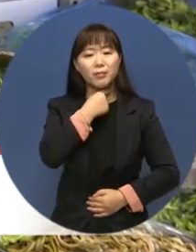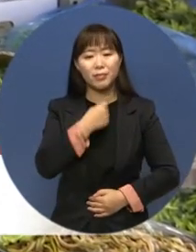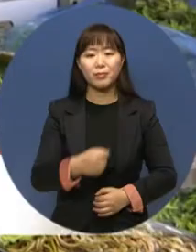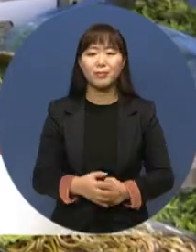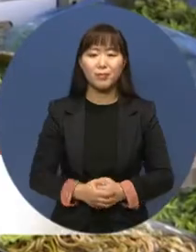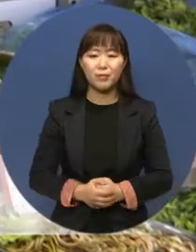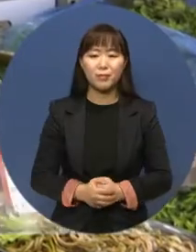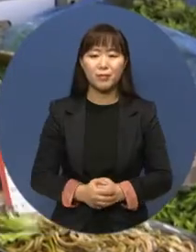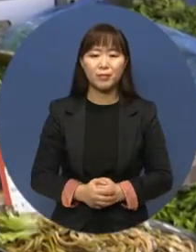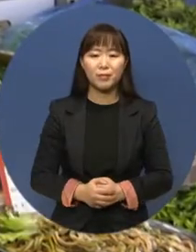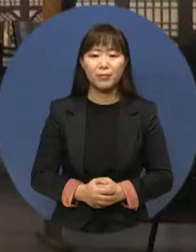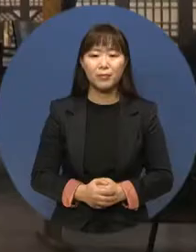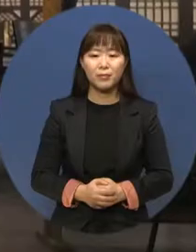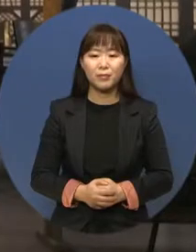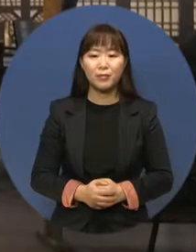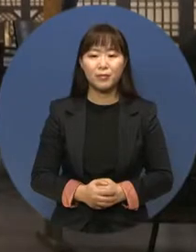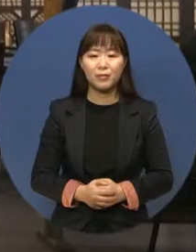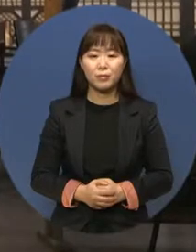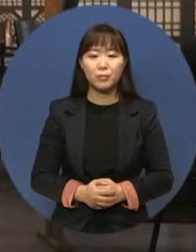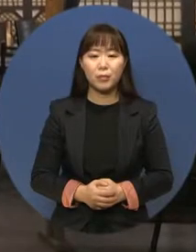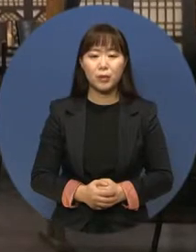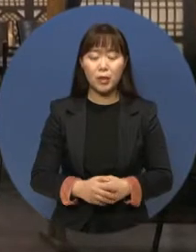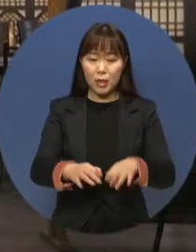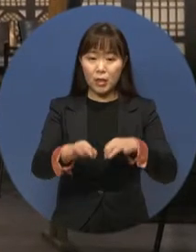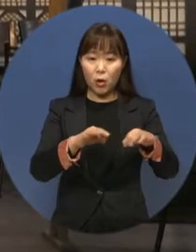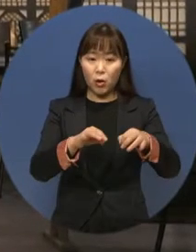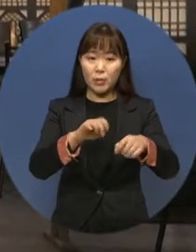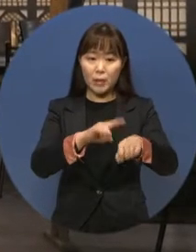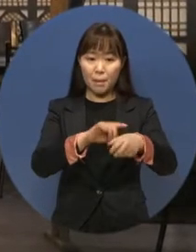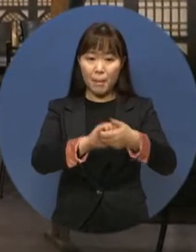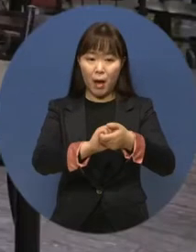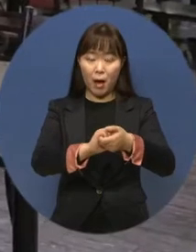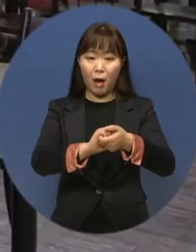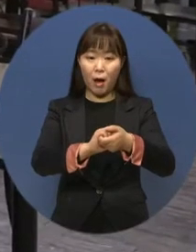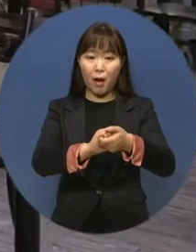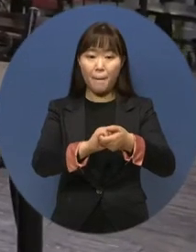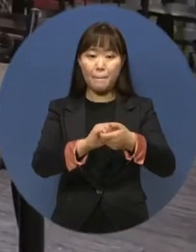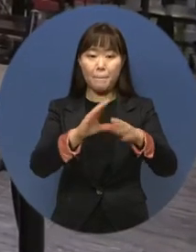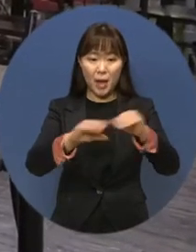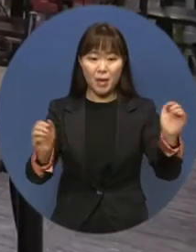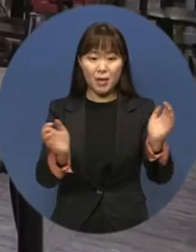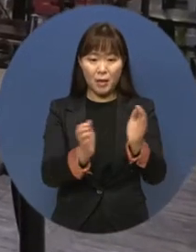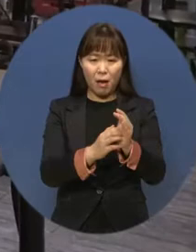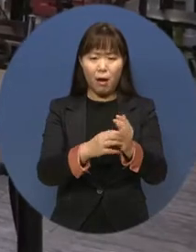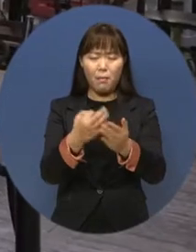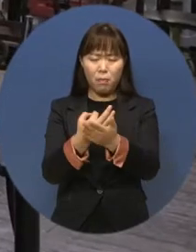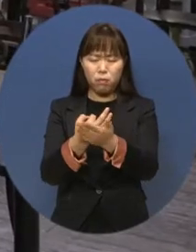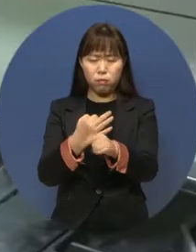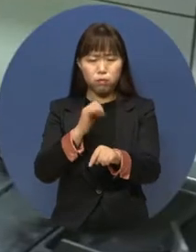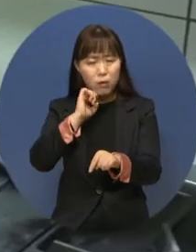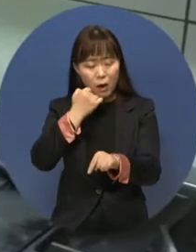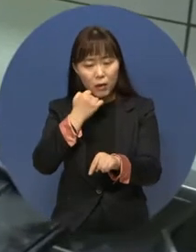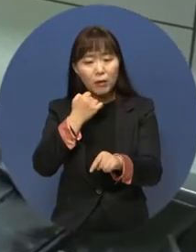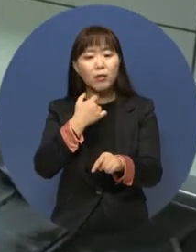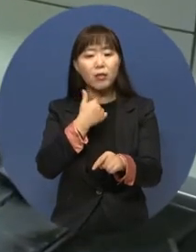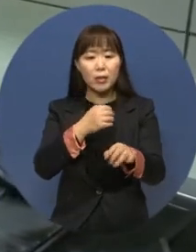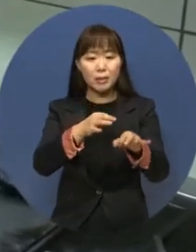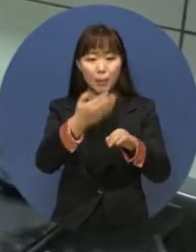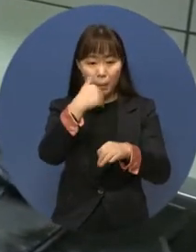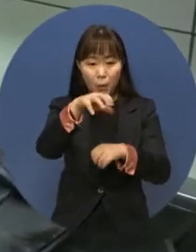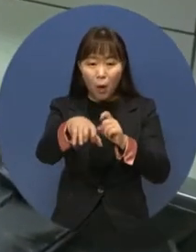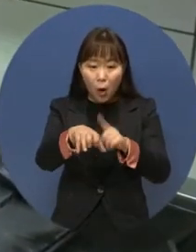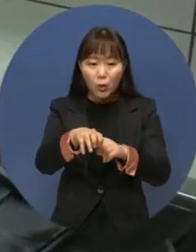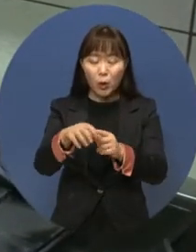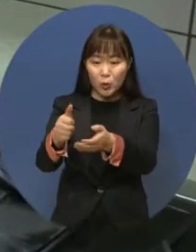행복했으면 좋겠어요. 영업시간 제한이 풀리면서 매출에 큰 타격을 입었던 식당은 한동안 뜸했던